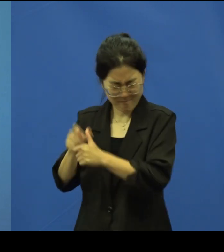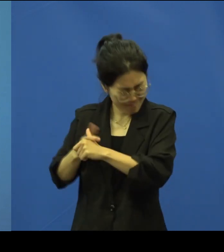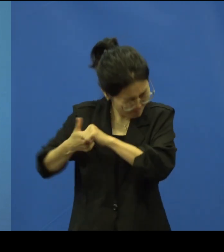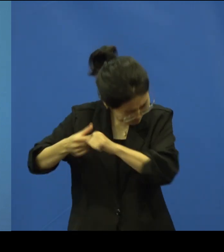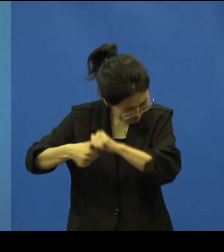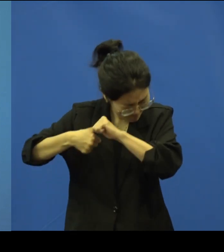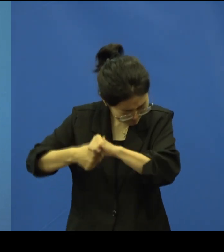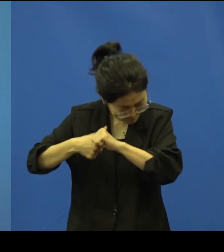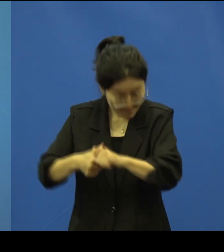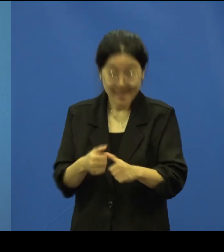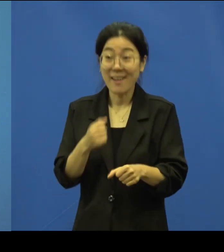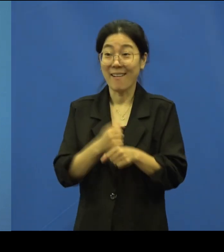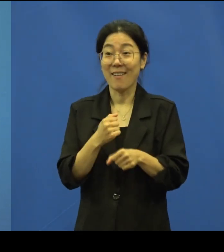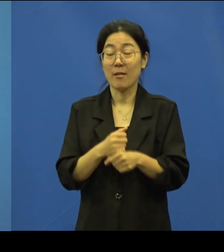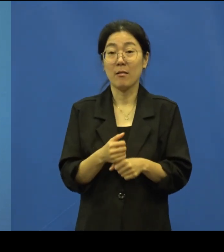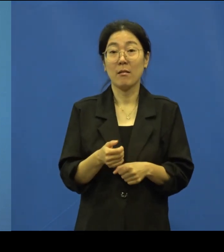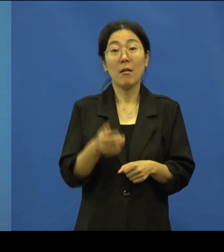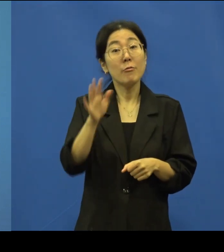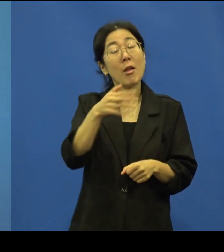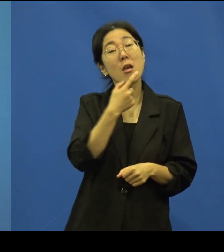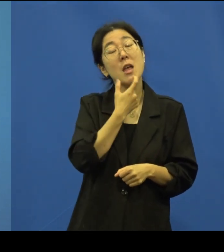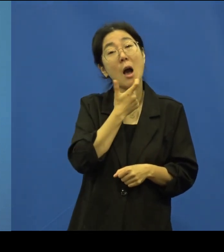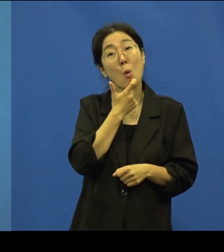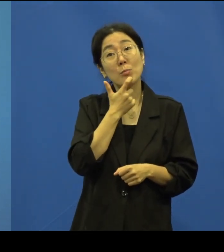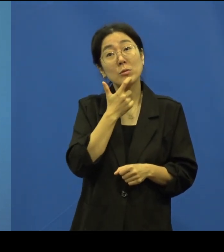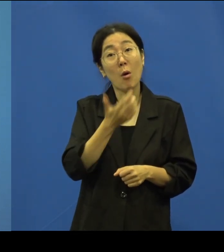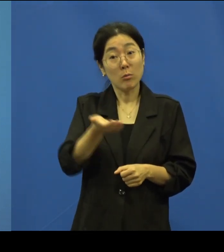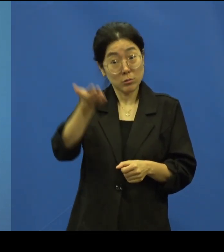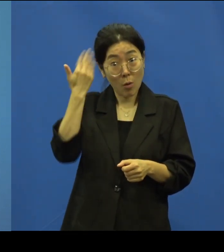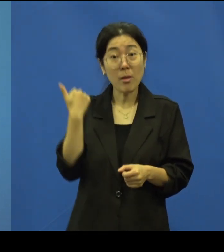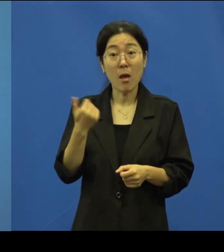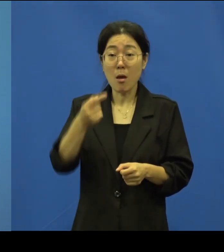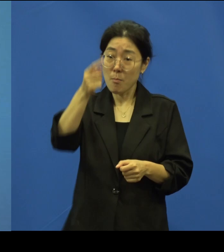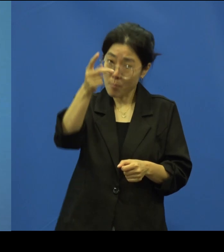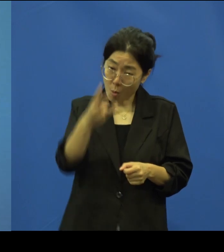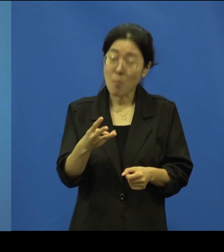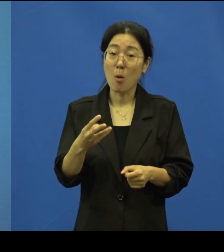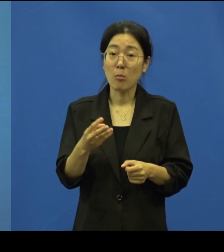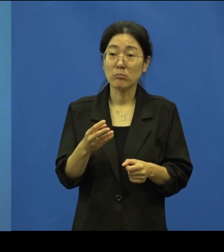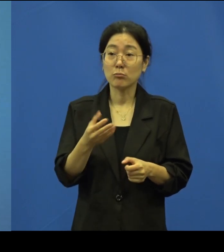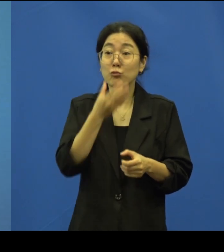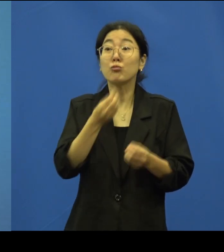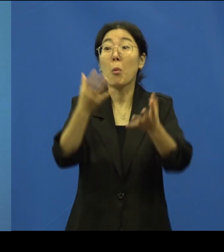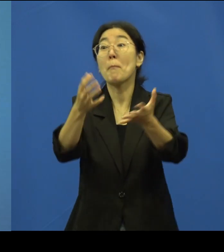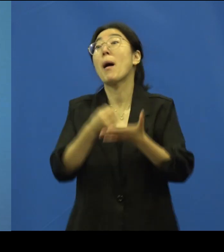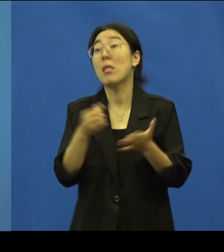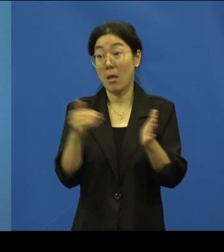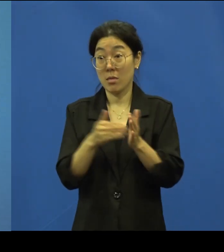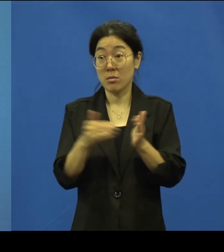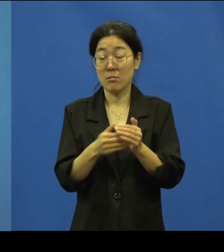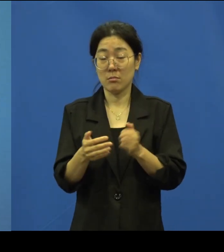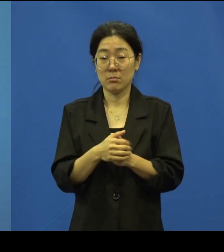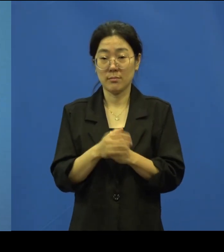야곱은 축복을 받은 사람이에요. 그는 태중에서부터